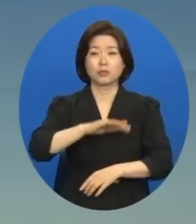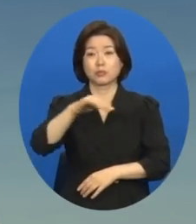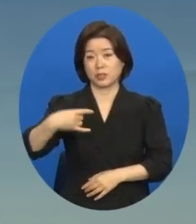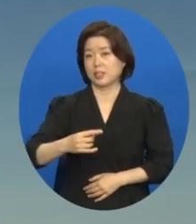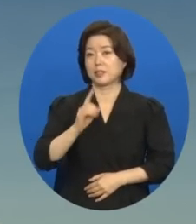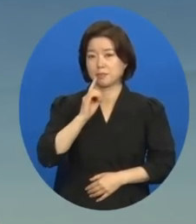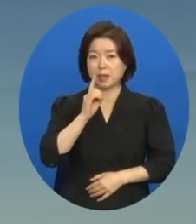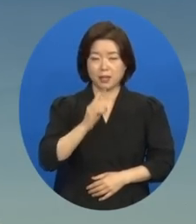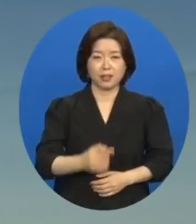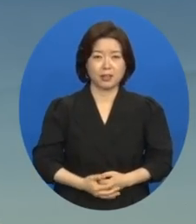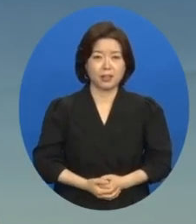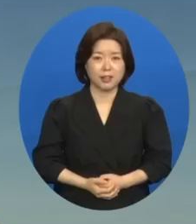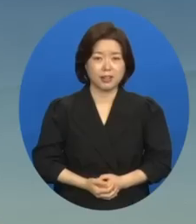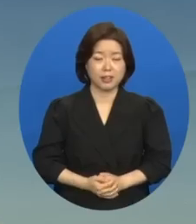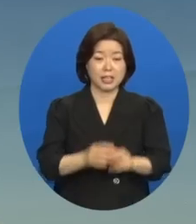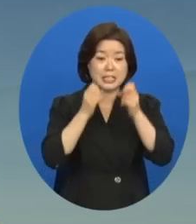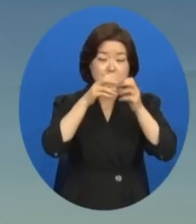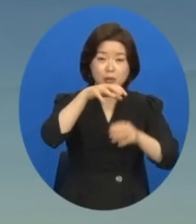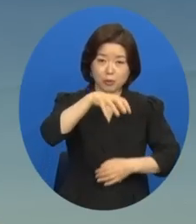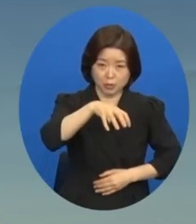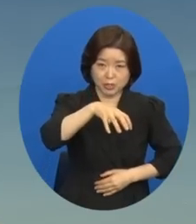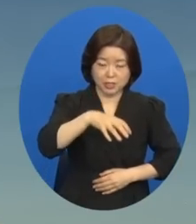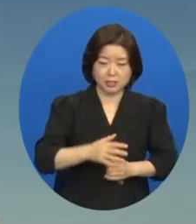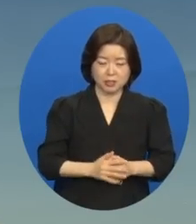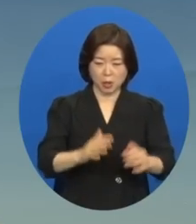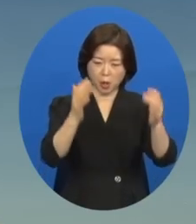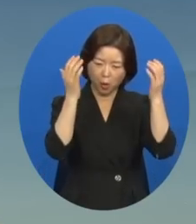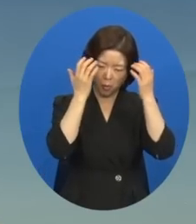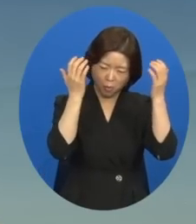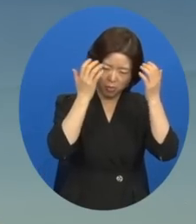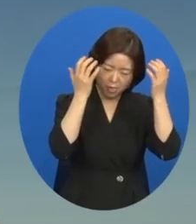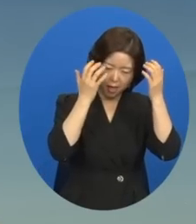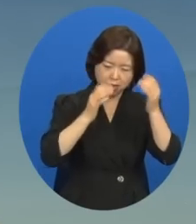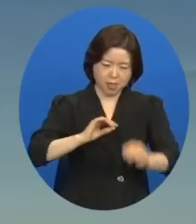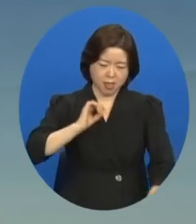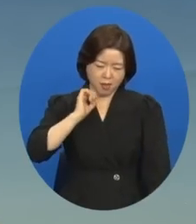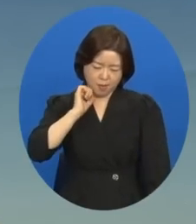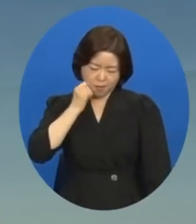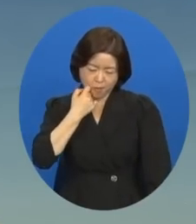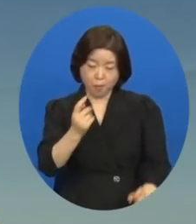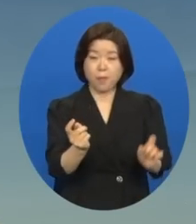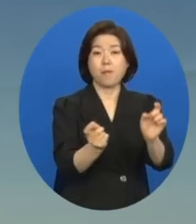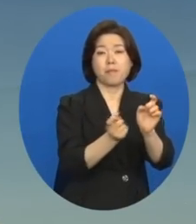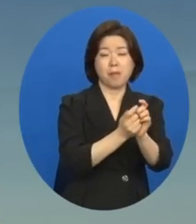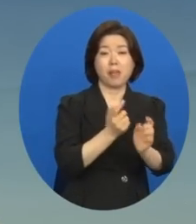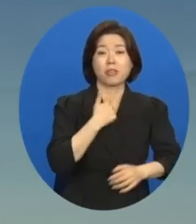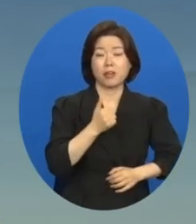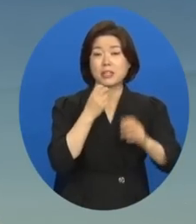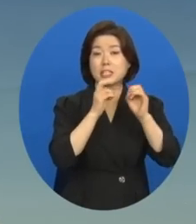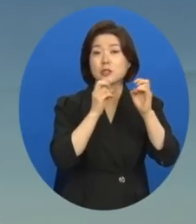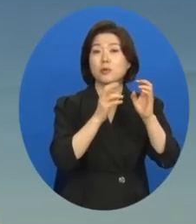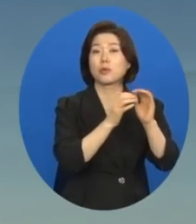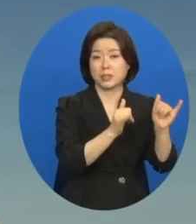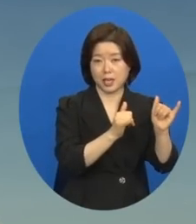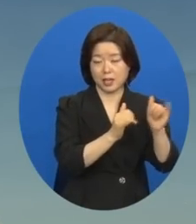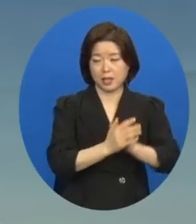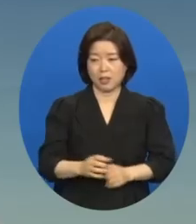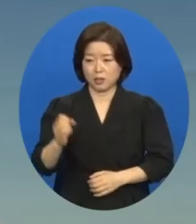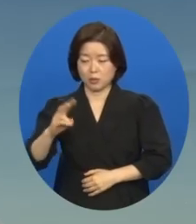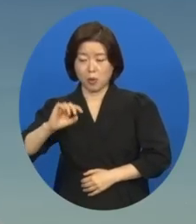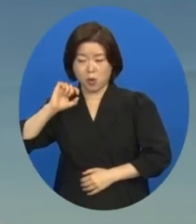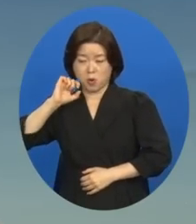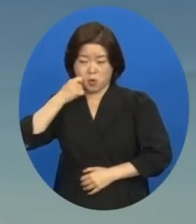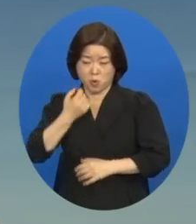있습니다. 선교지에서 고난과 역경을 맞이해야 되는 선교사님들이나 아주 어려운